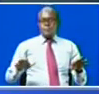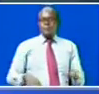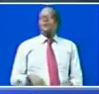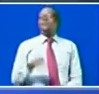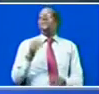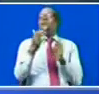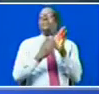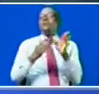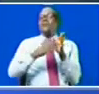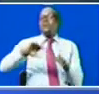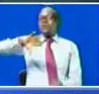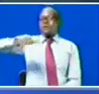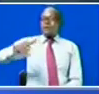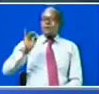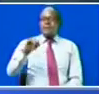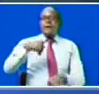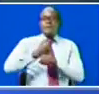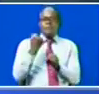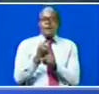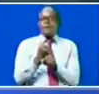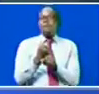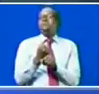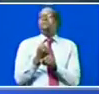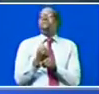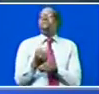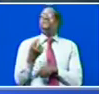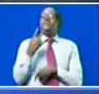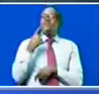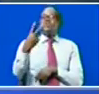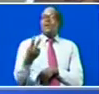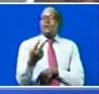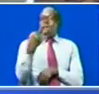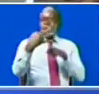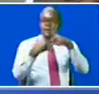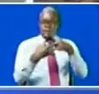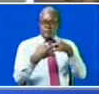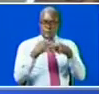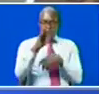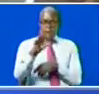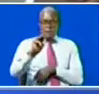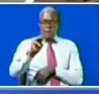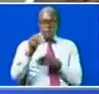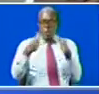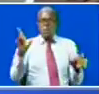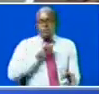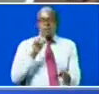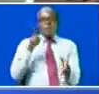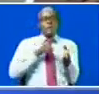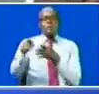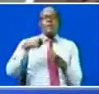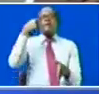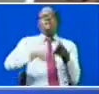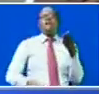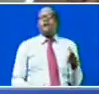Mavoko kaunti ya Machakos iliyosababisha ubadhirifu wa shilingi milioni 283. Wawili hao pia watalipa faini ya shilingi